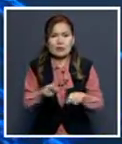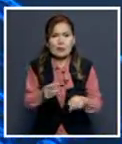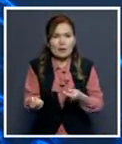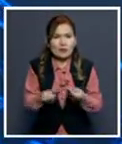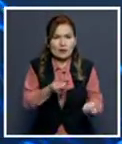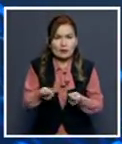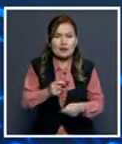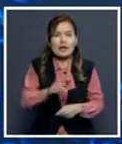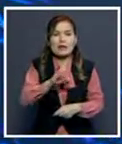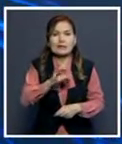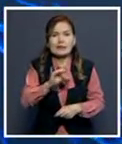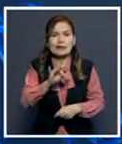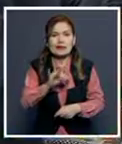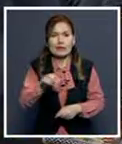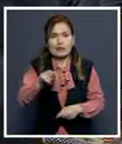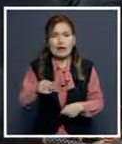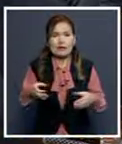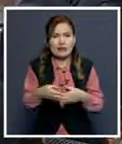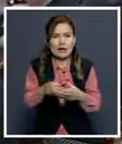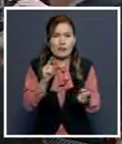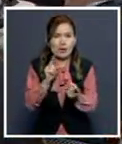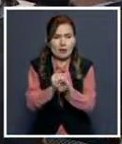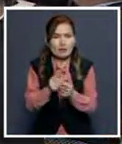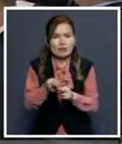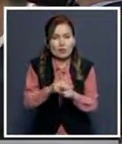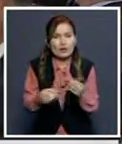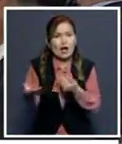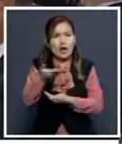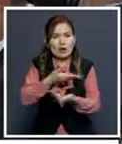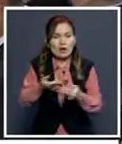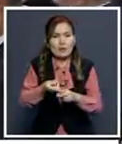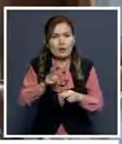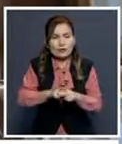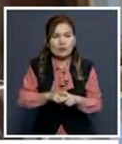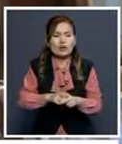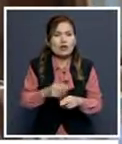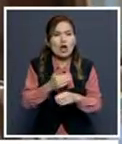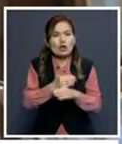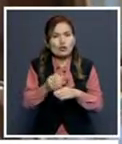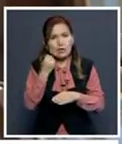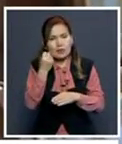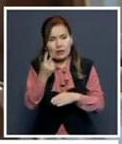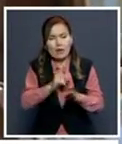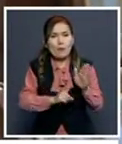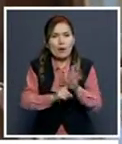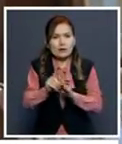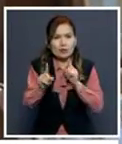Қайрат Әбдірахманов Сирия делегациясын қабылдап өзара пікір алмасты. Негізгі іс-шаралар түстен кейін болды.